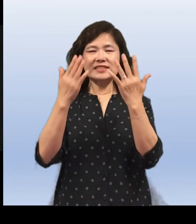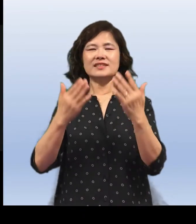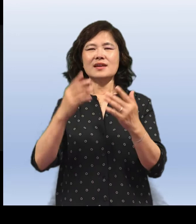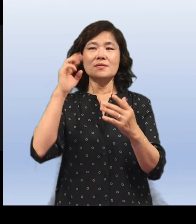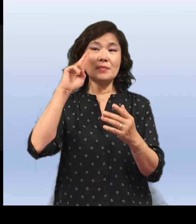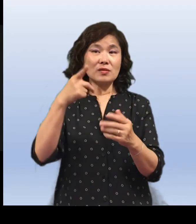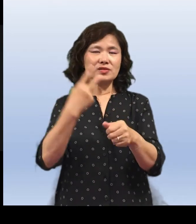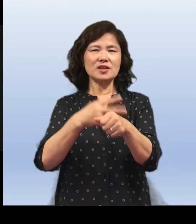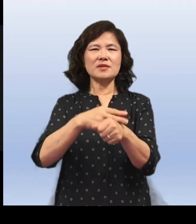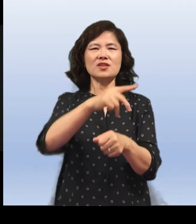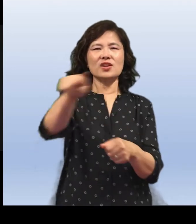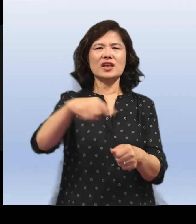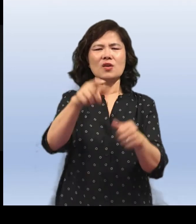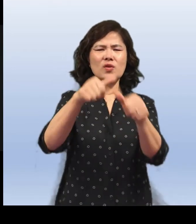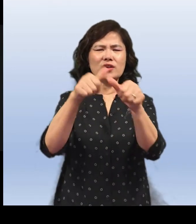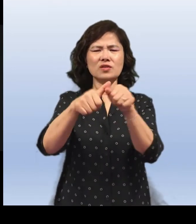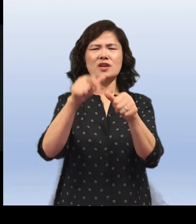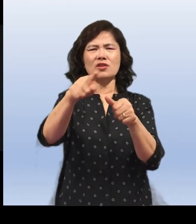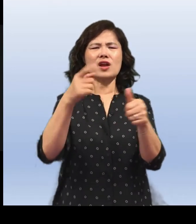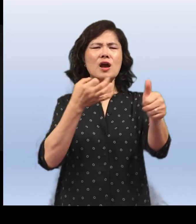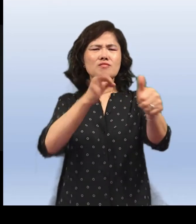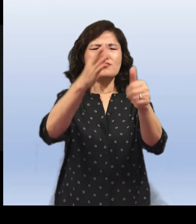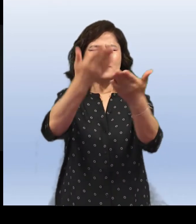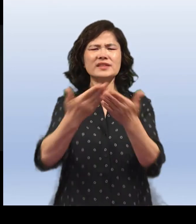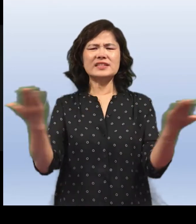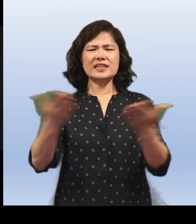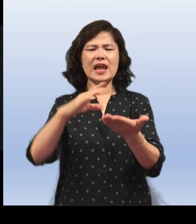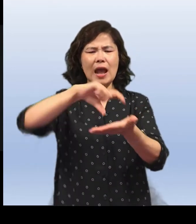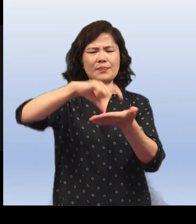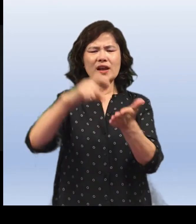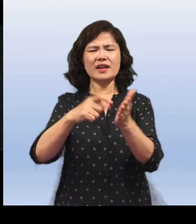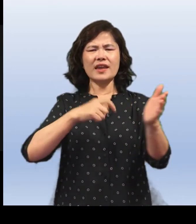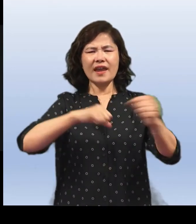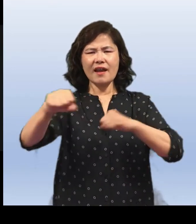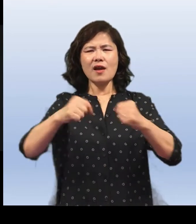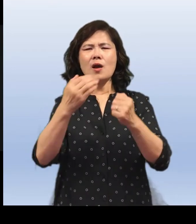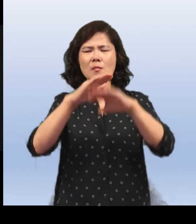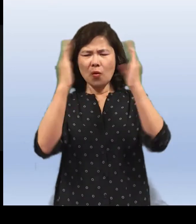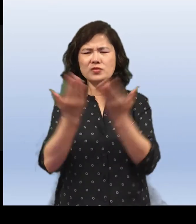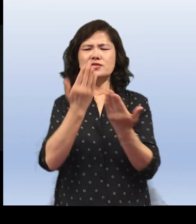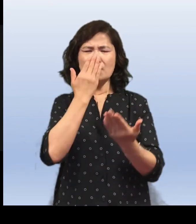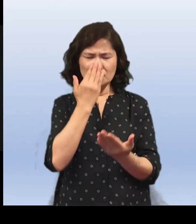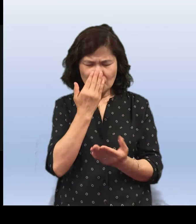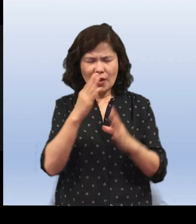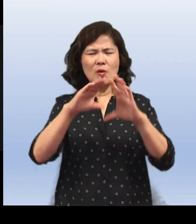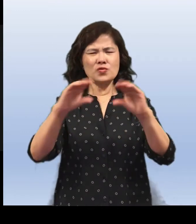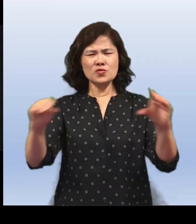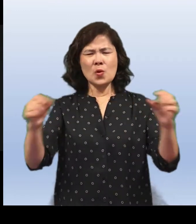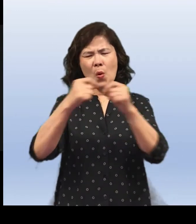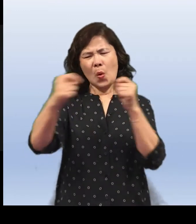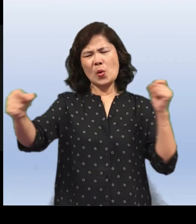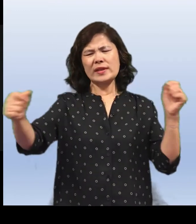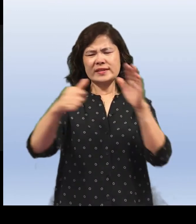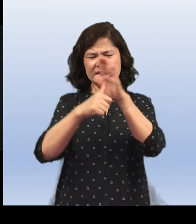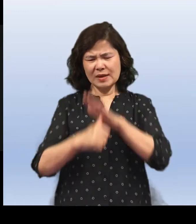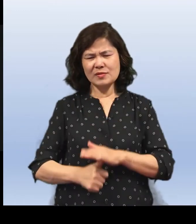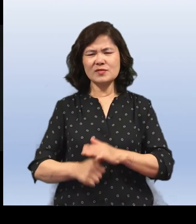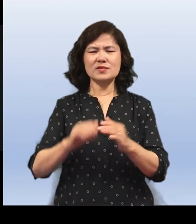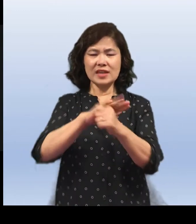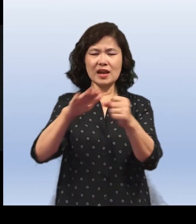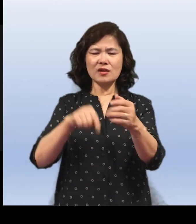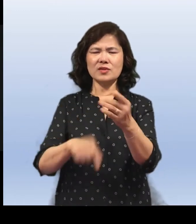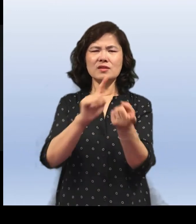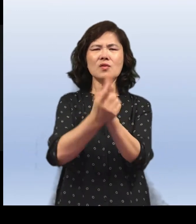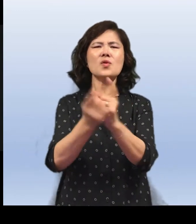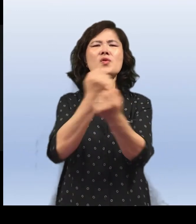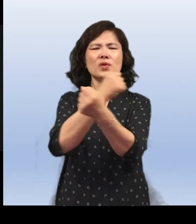권하노니 너희가 부르심을 받은 일에 합당하게 행하여 모든 겸손과 온유로 하고 오래 참음으로 사랑 가운데서 서로